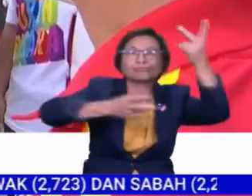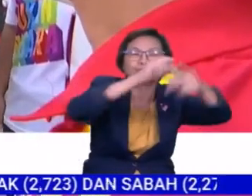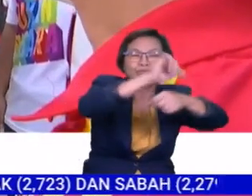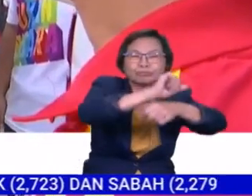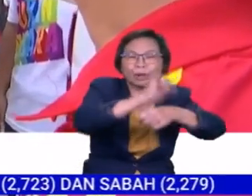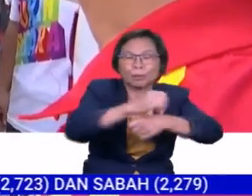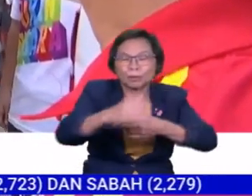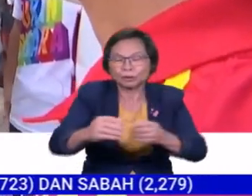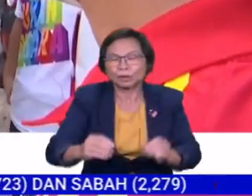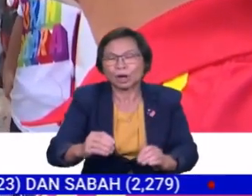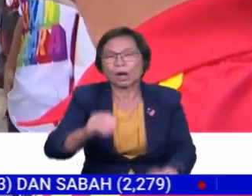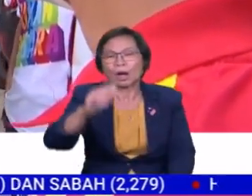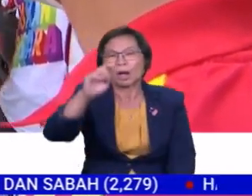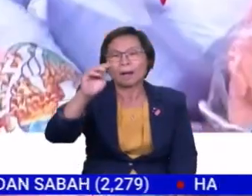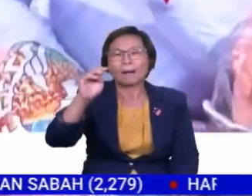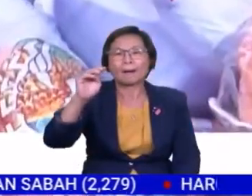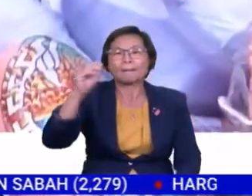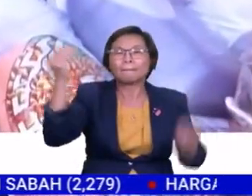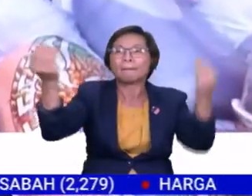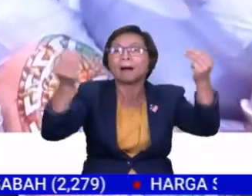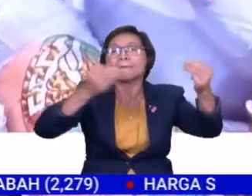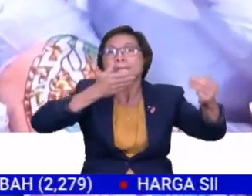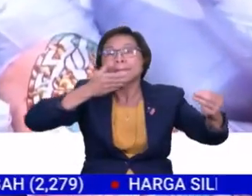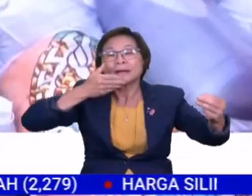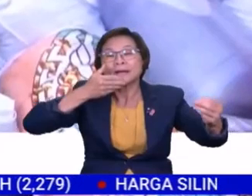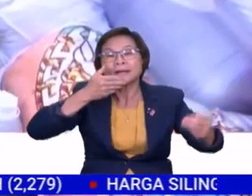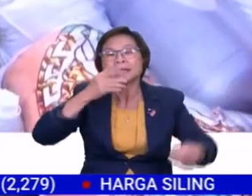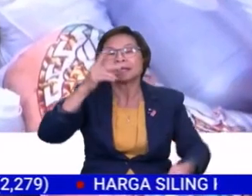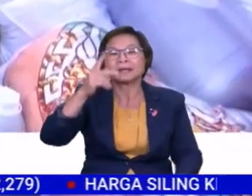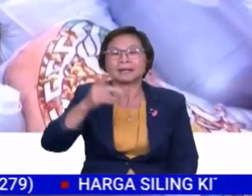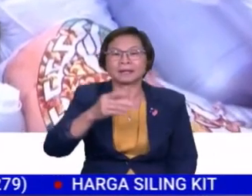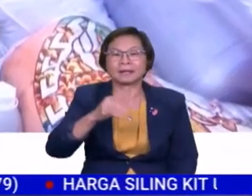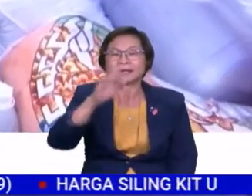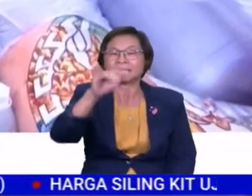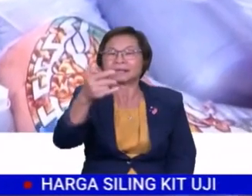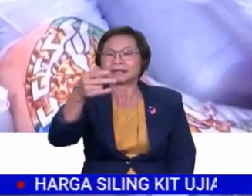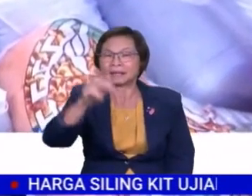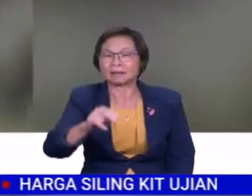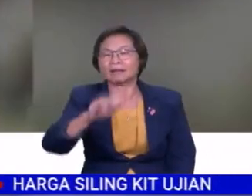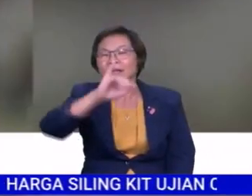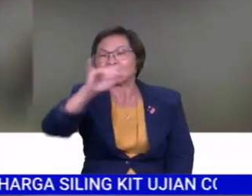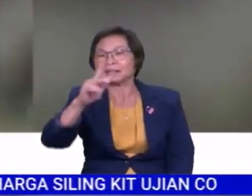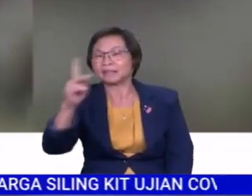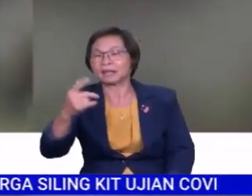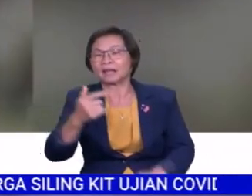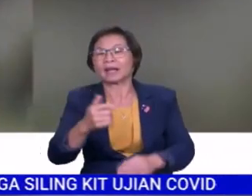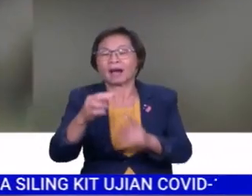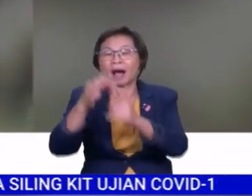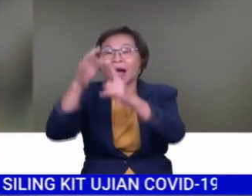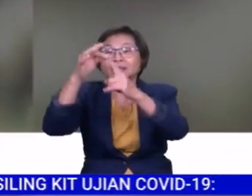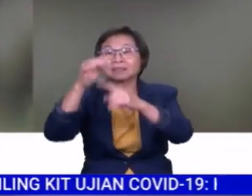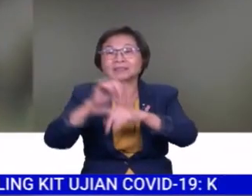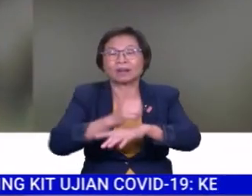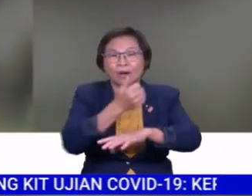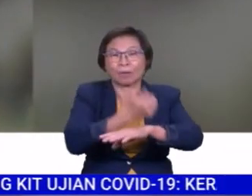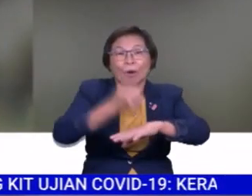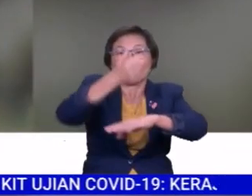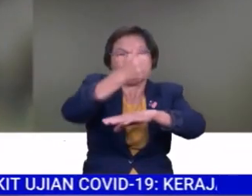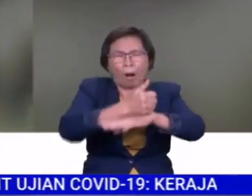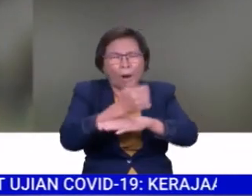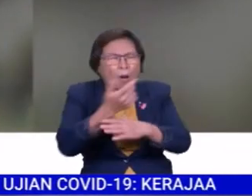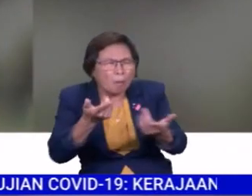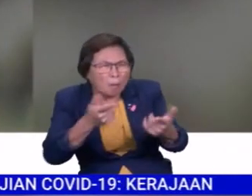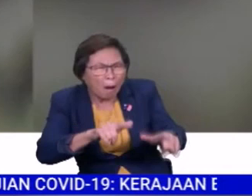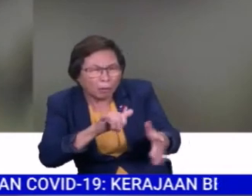kerja ke Pejabat Majlis Belia Daerah Hian di Yan Kedah. Mengulas mengenai jawatankuasa khas yang dibentuk bagi mengkaji insiden